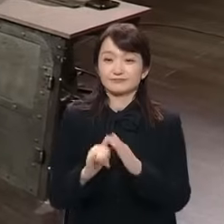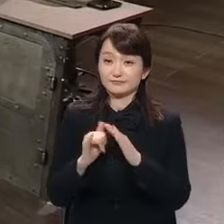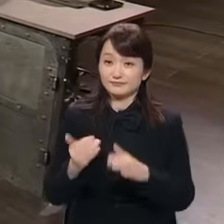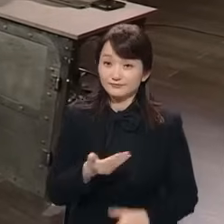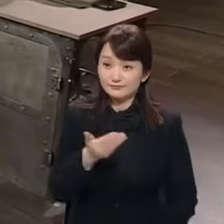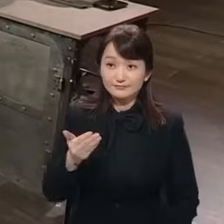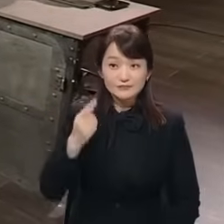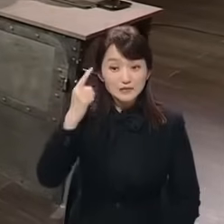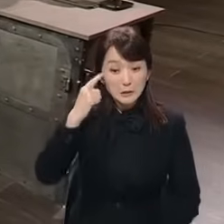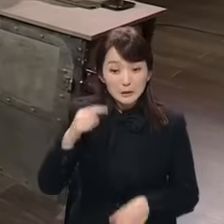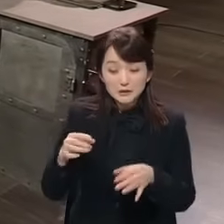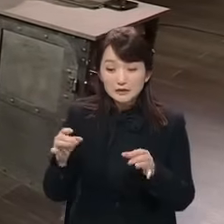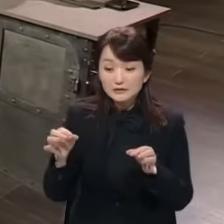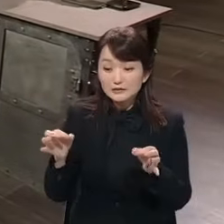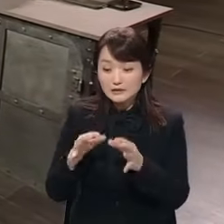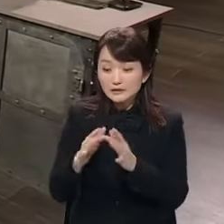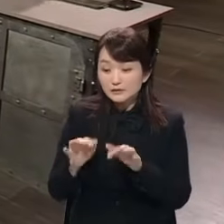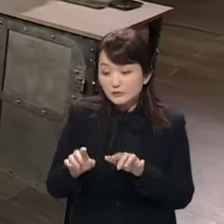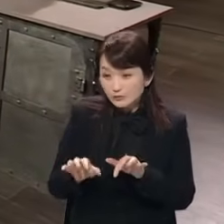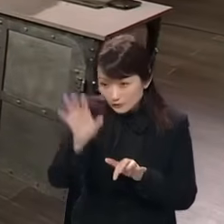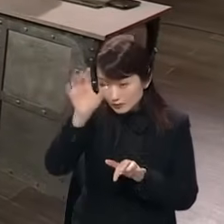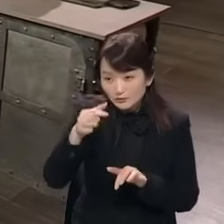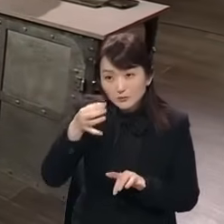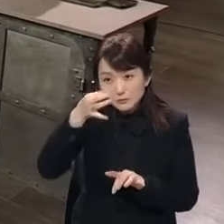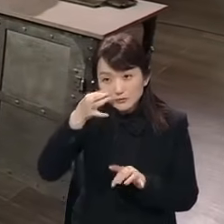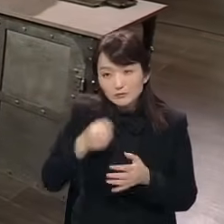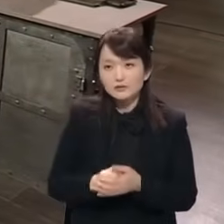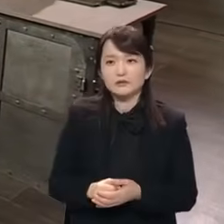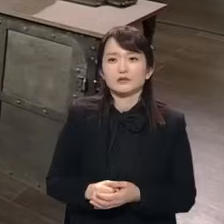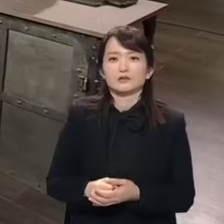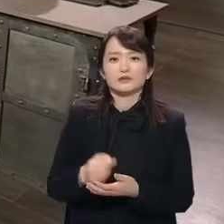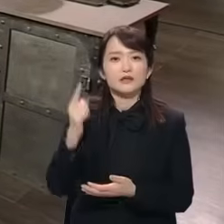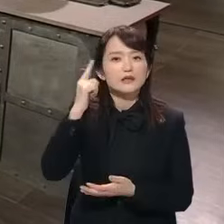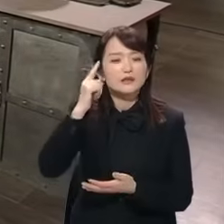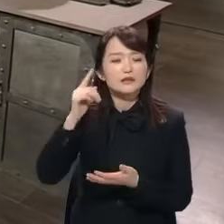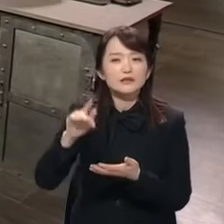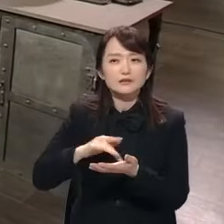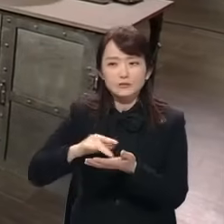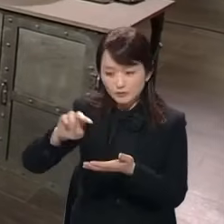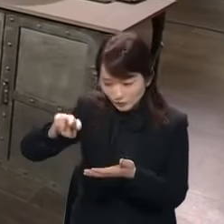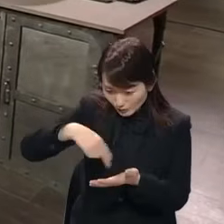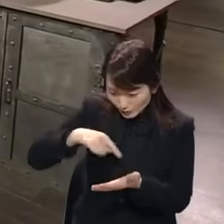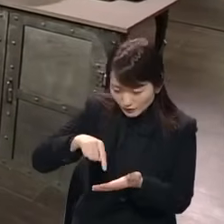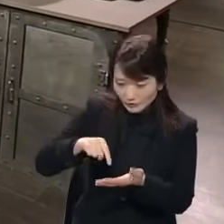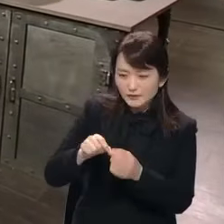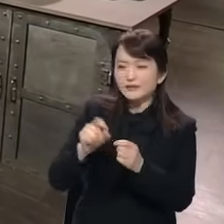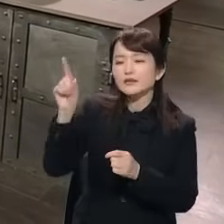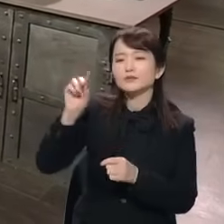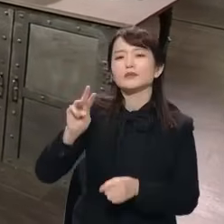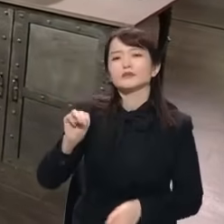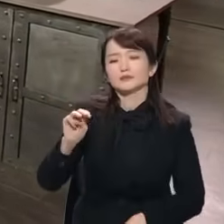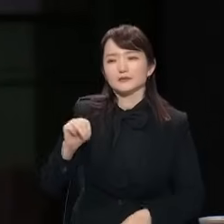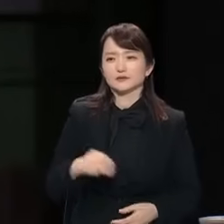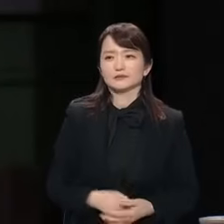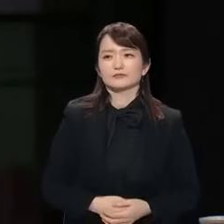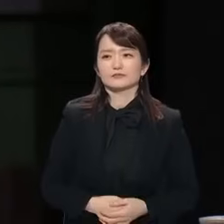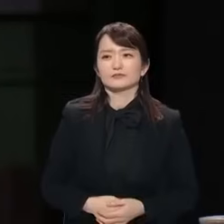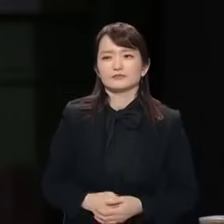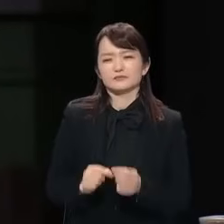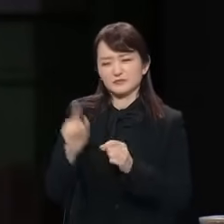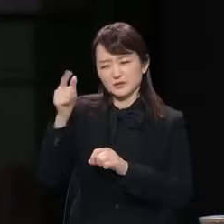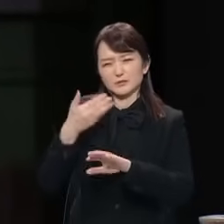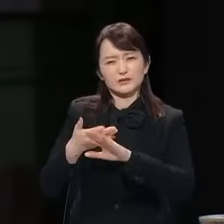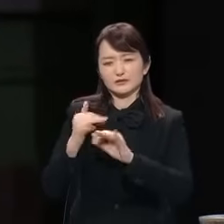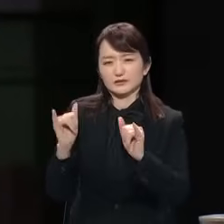의견 제가 잠깐 봤는데 모바일 청첩장을 때는 무조건 3만 원이다 이런 말씀하시더라고요네 대부분이 아 이건 남이다 이런 의견이